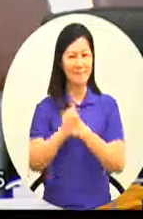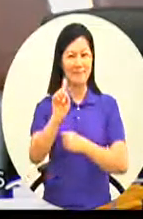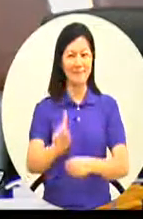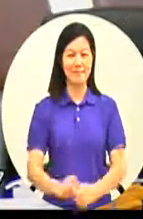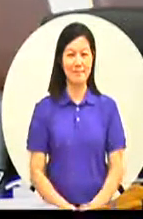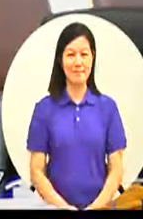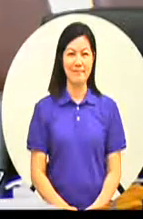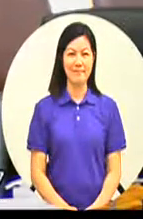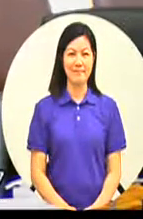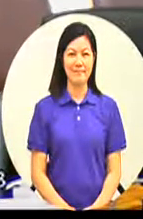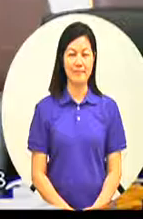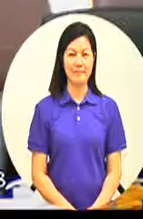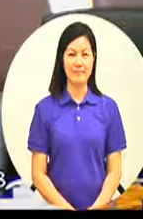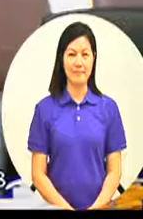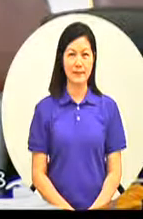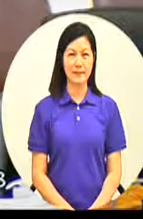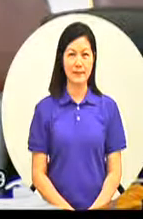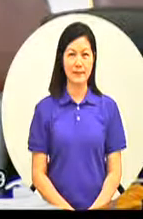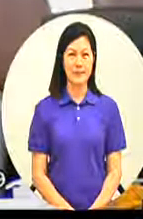主委。